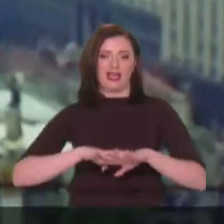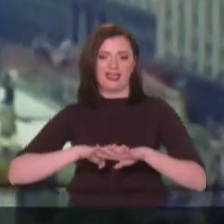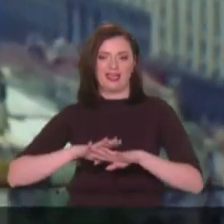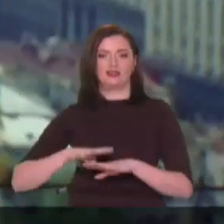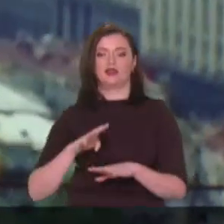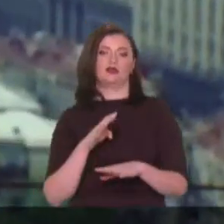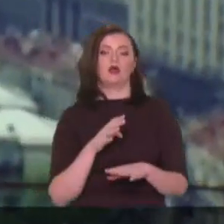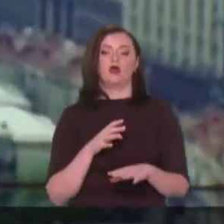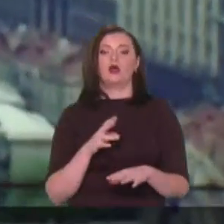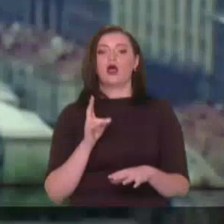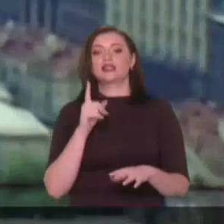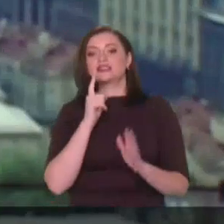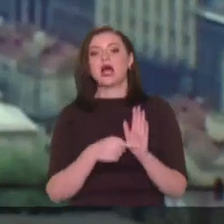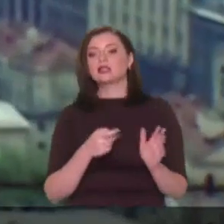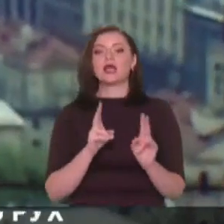наша Наталка Білогурова.